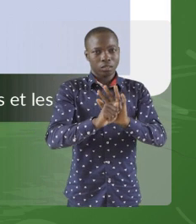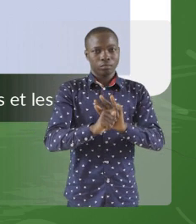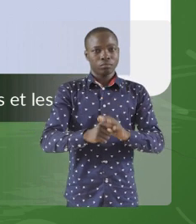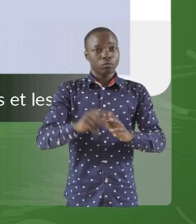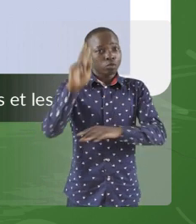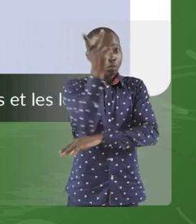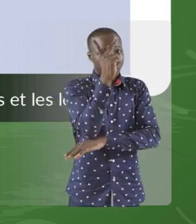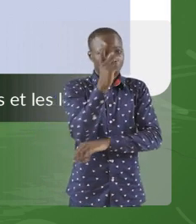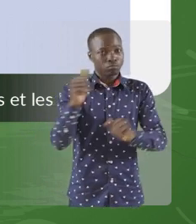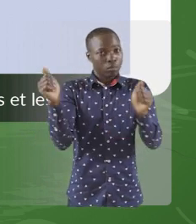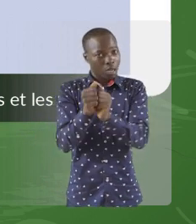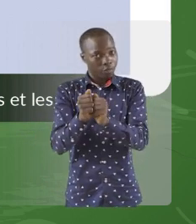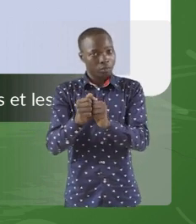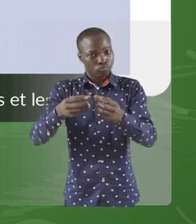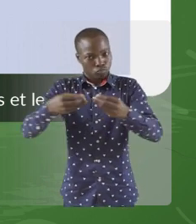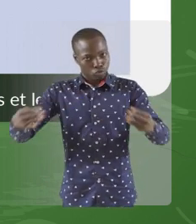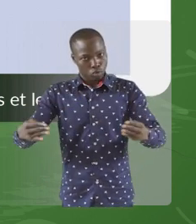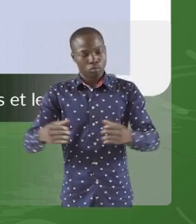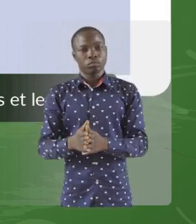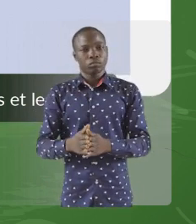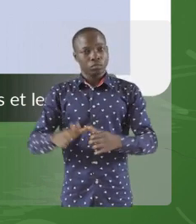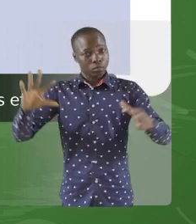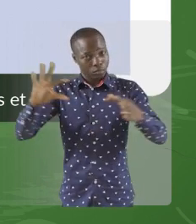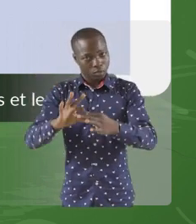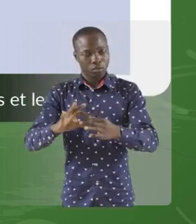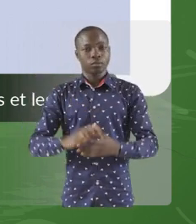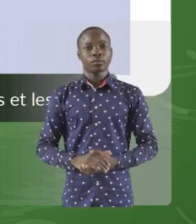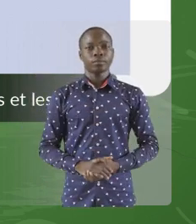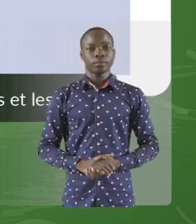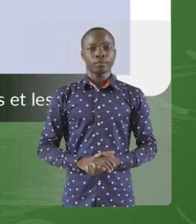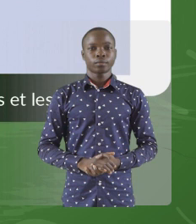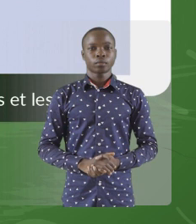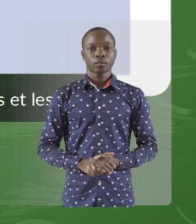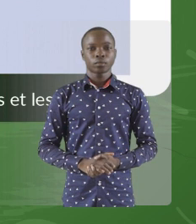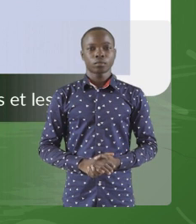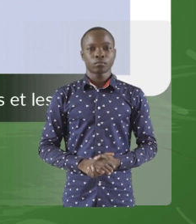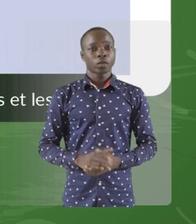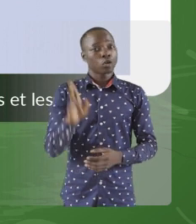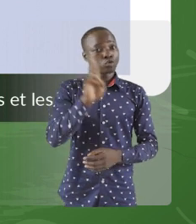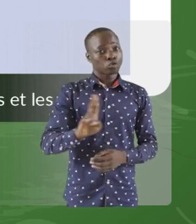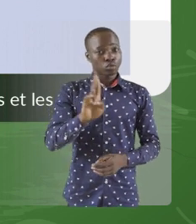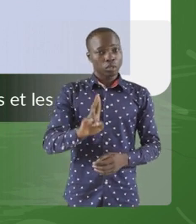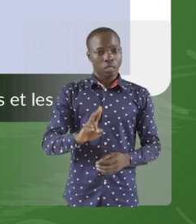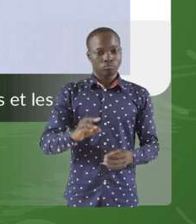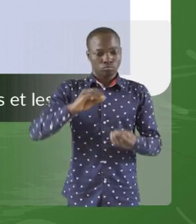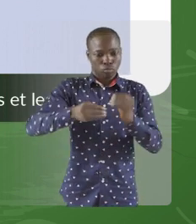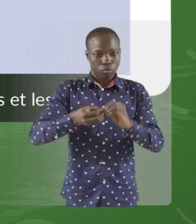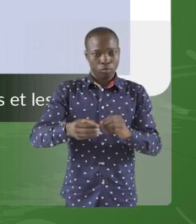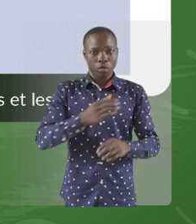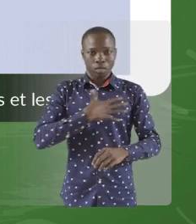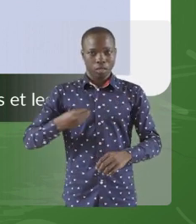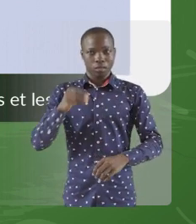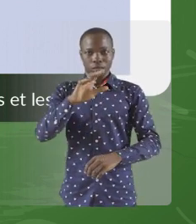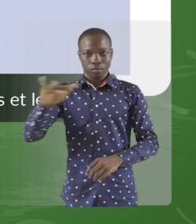de plante au type de sol qui lui convient en utilisant les chiffres